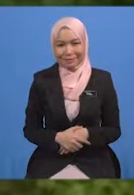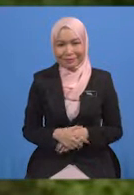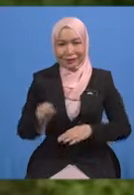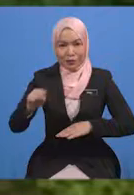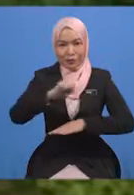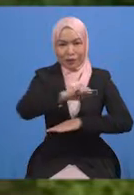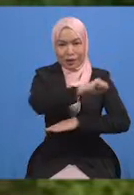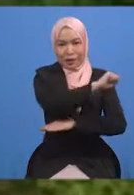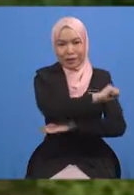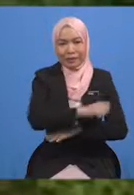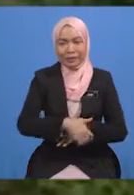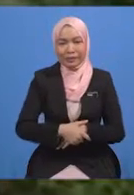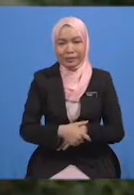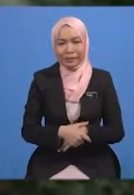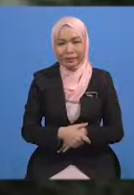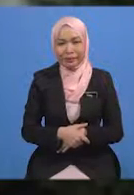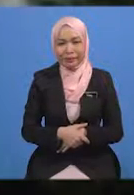Sungai.